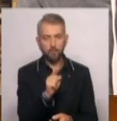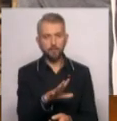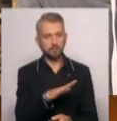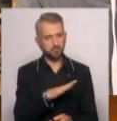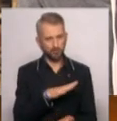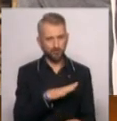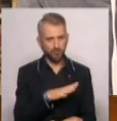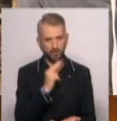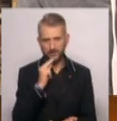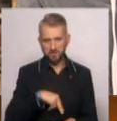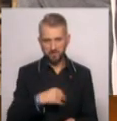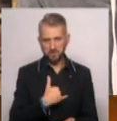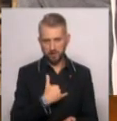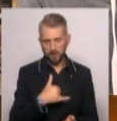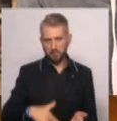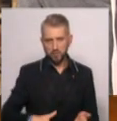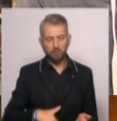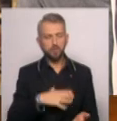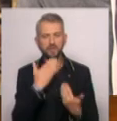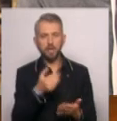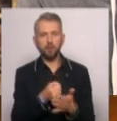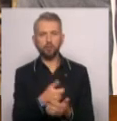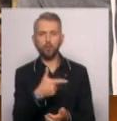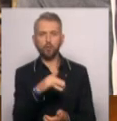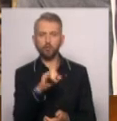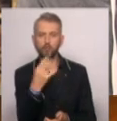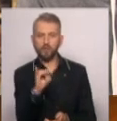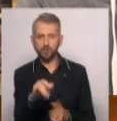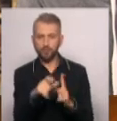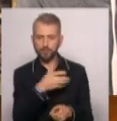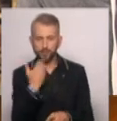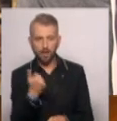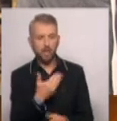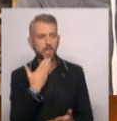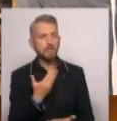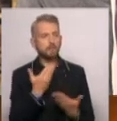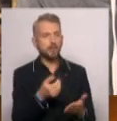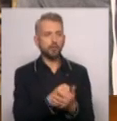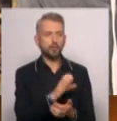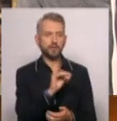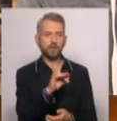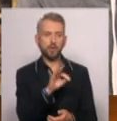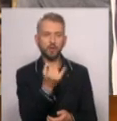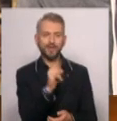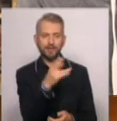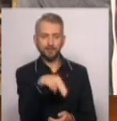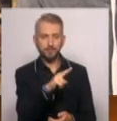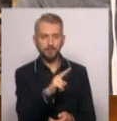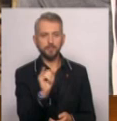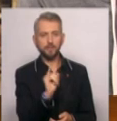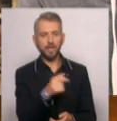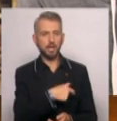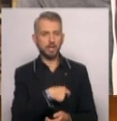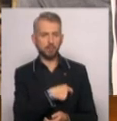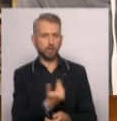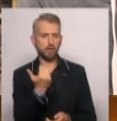Вільшанській. Звертались і до Лусовського, не було реакції. Ми звертались і писали до Сироїд, і до депутатів